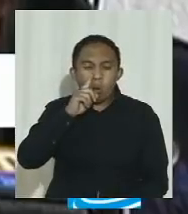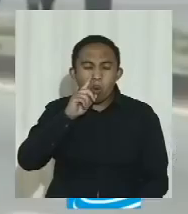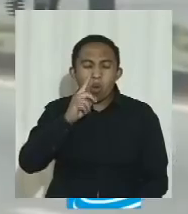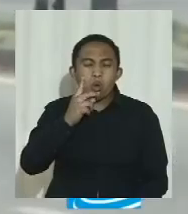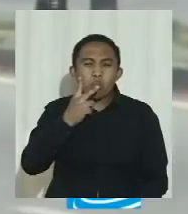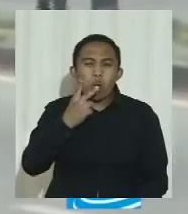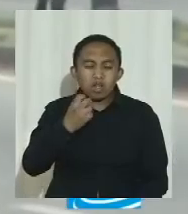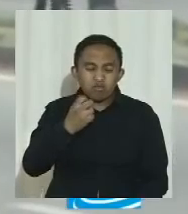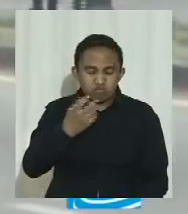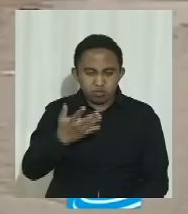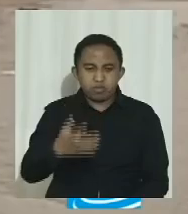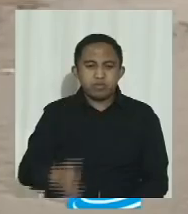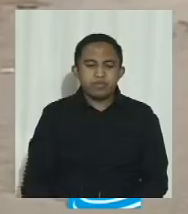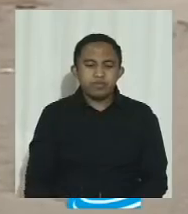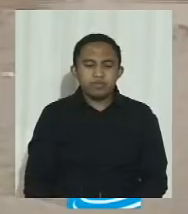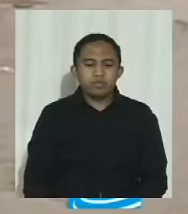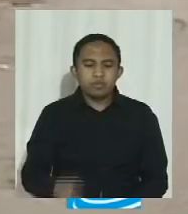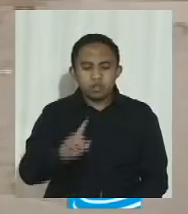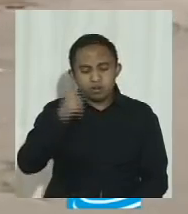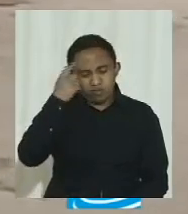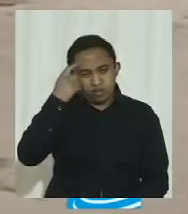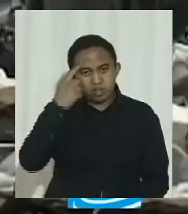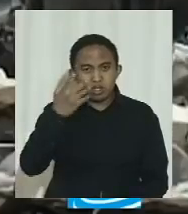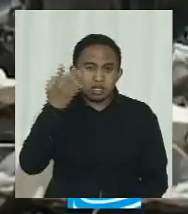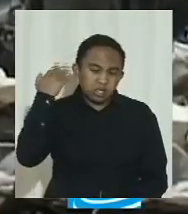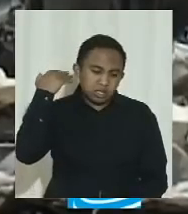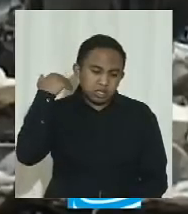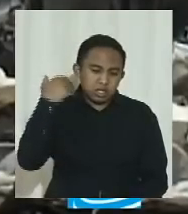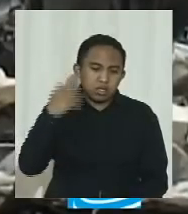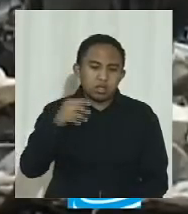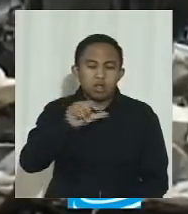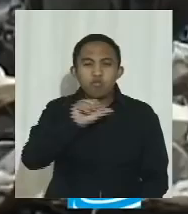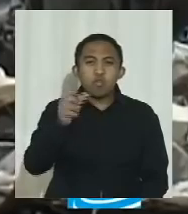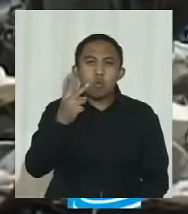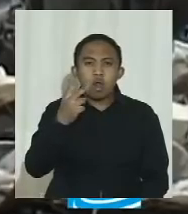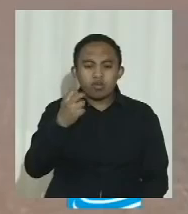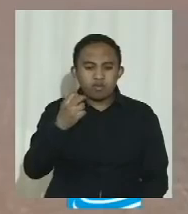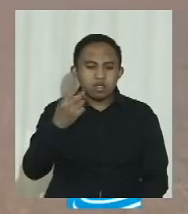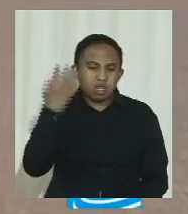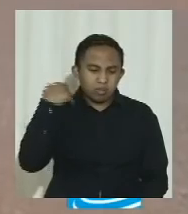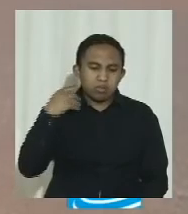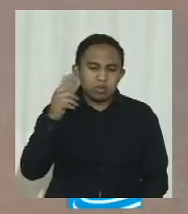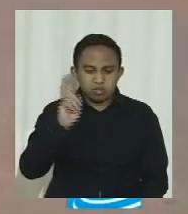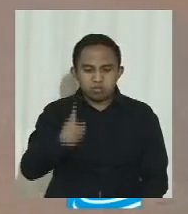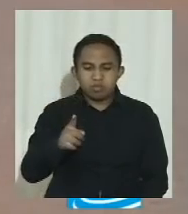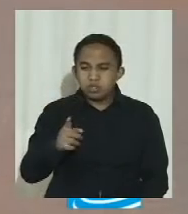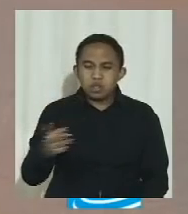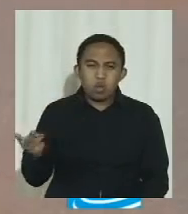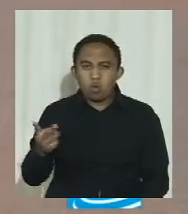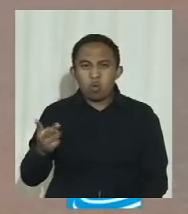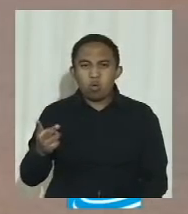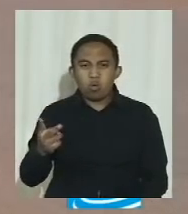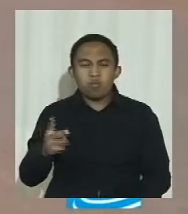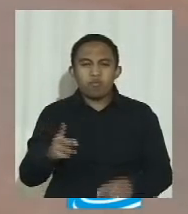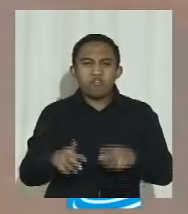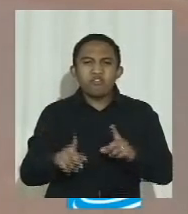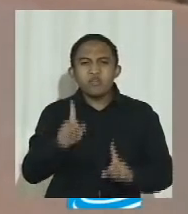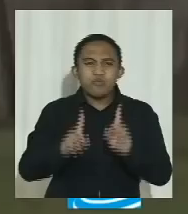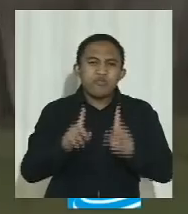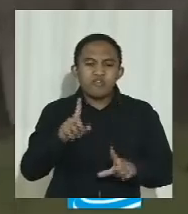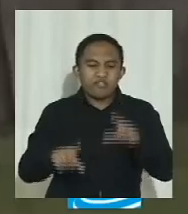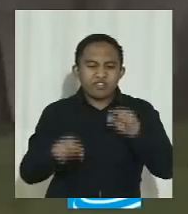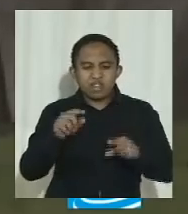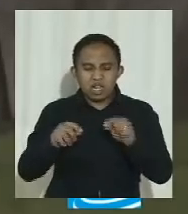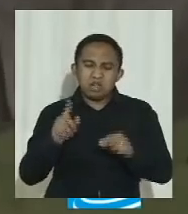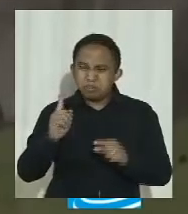1520. Raha tsy ahivina ny volana novambra 1820 dia nisy fifandonana mafy tamin'izy ireo nandritry ny fifidianana ho